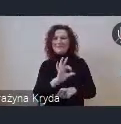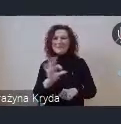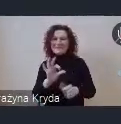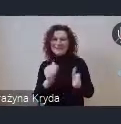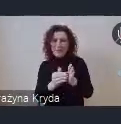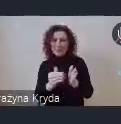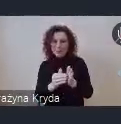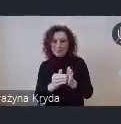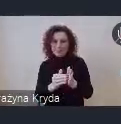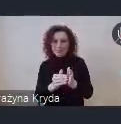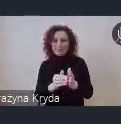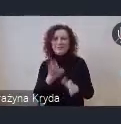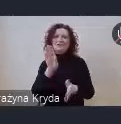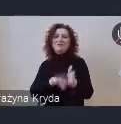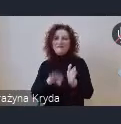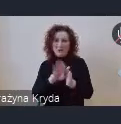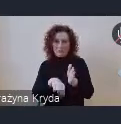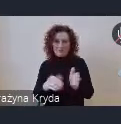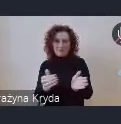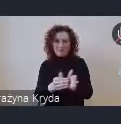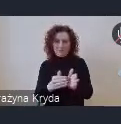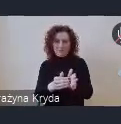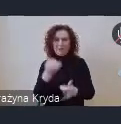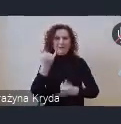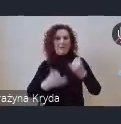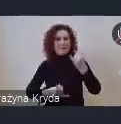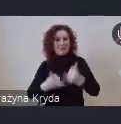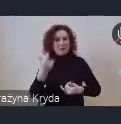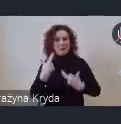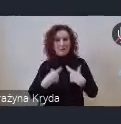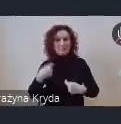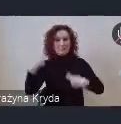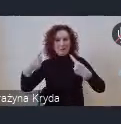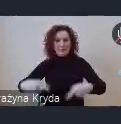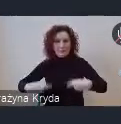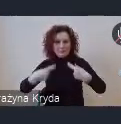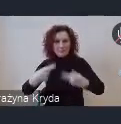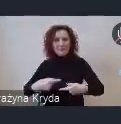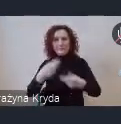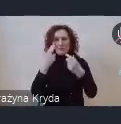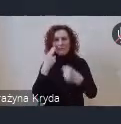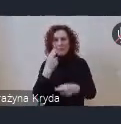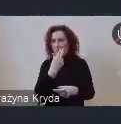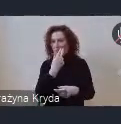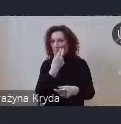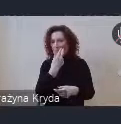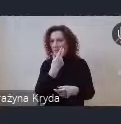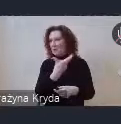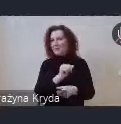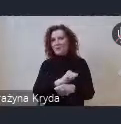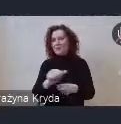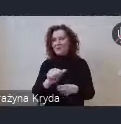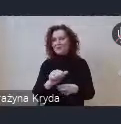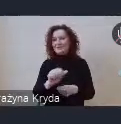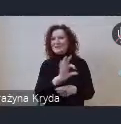potrzeba związku z tym jeśli osoba poruszająca się na wózku niewidoma starsza będzie chciała to samo załatwić to też nie jest jej specjalna potrzeba tylko zwykła